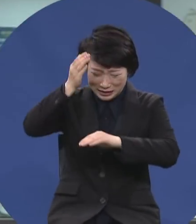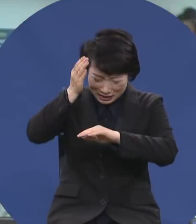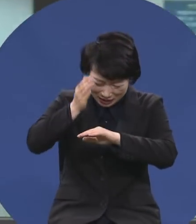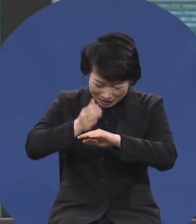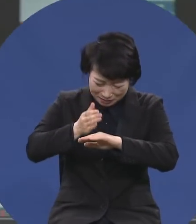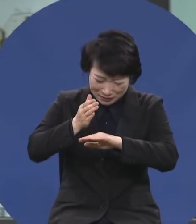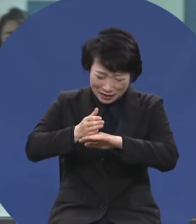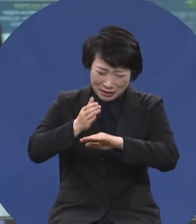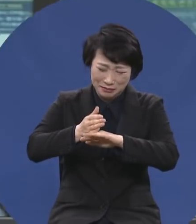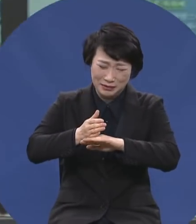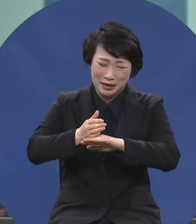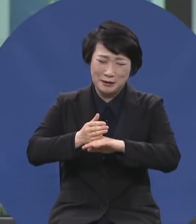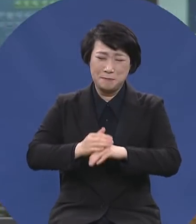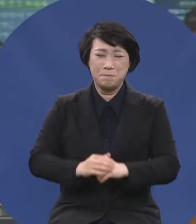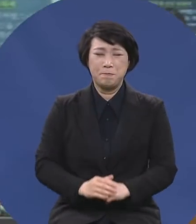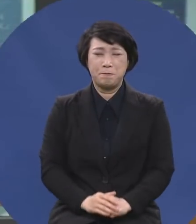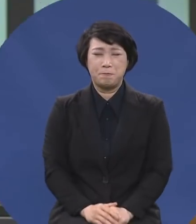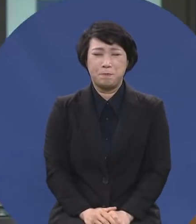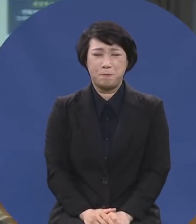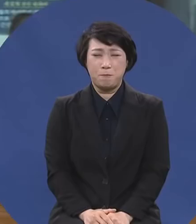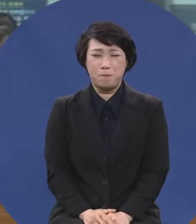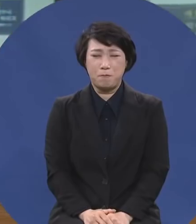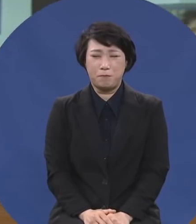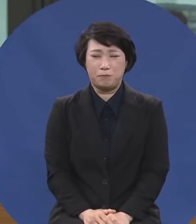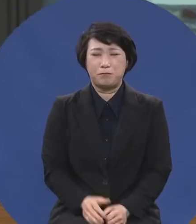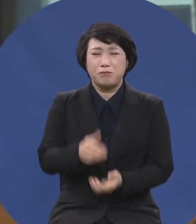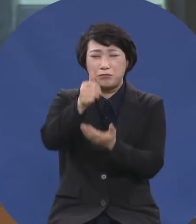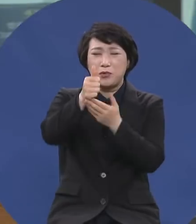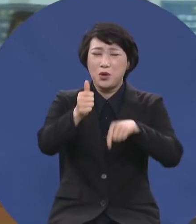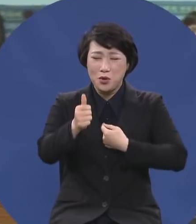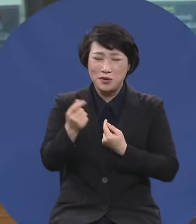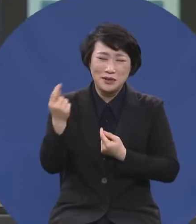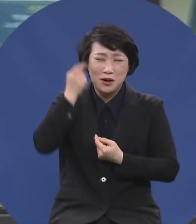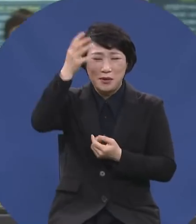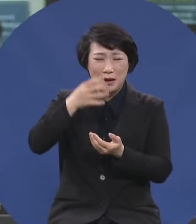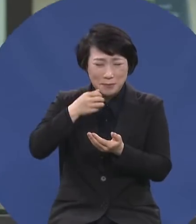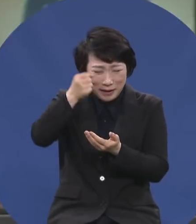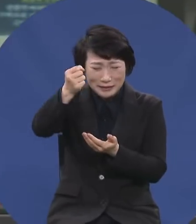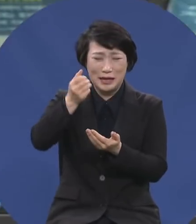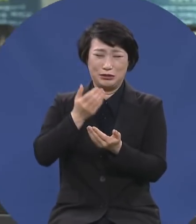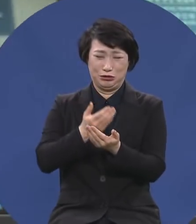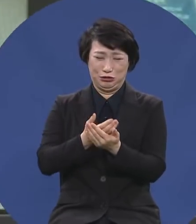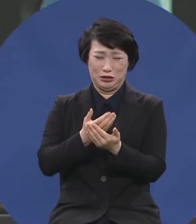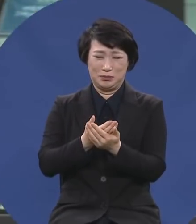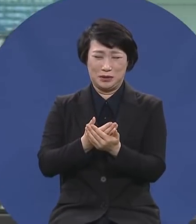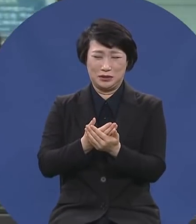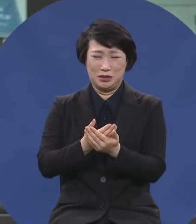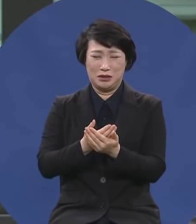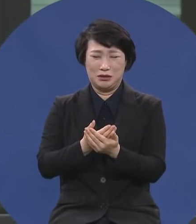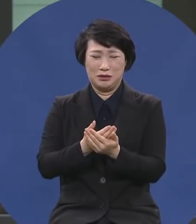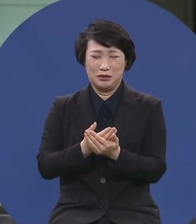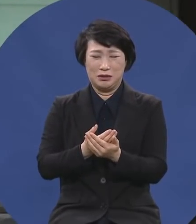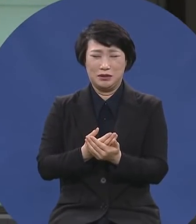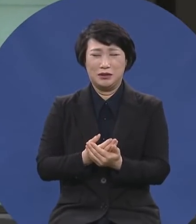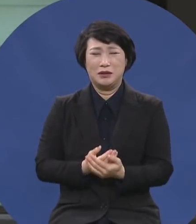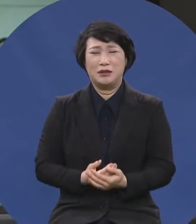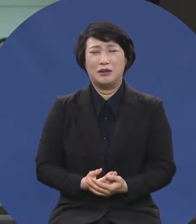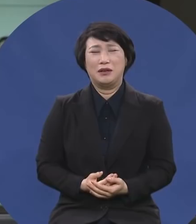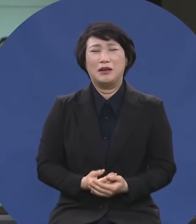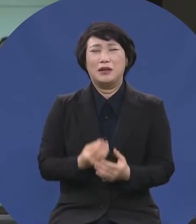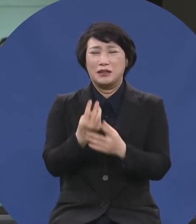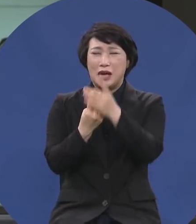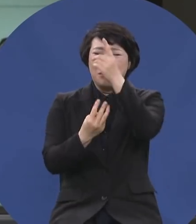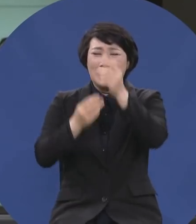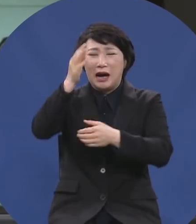해주셔서 감사드립니다. 주님 홀로 영광을 받으시옵소서.